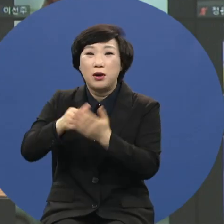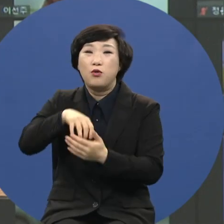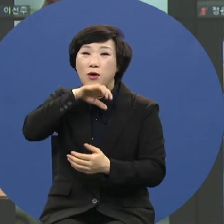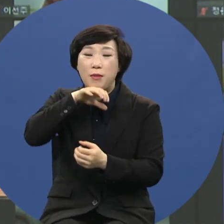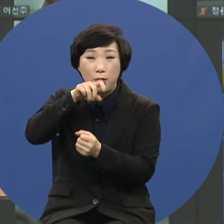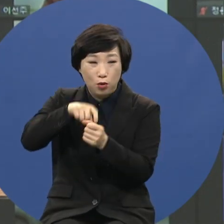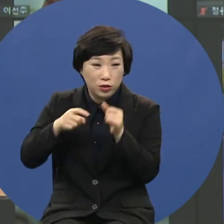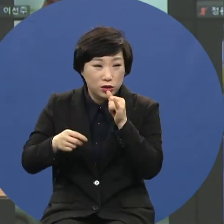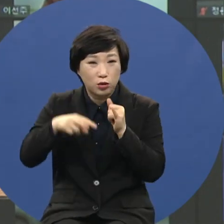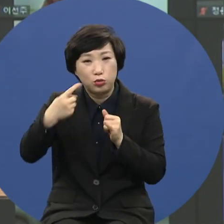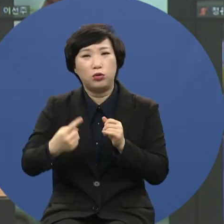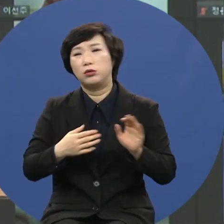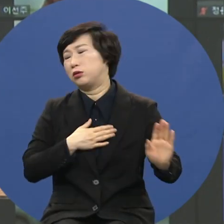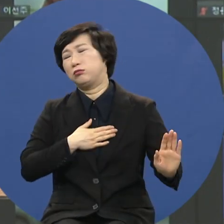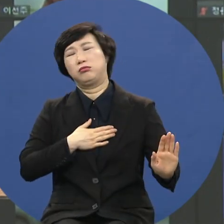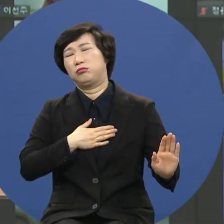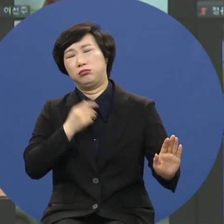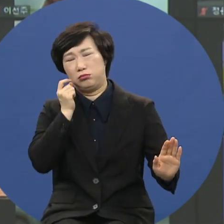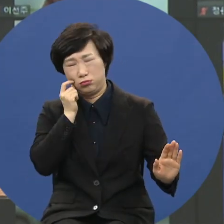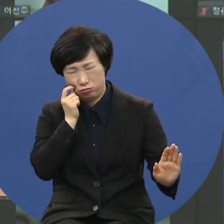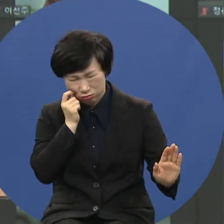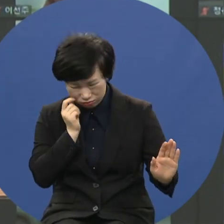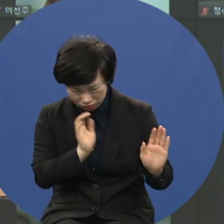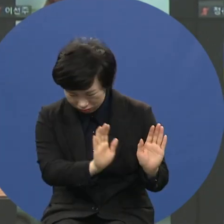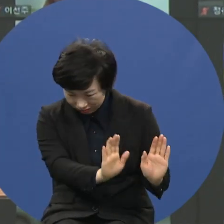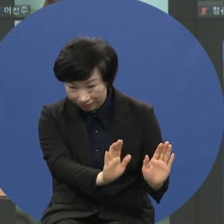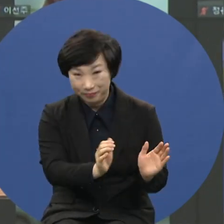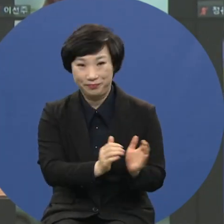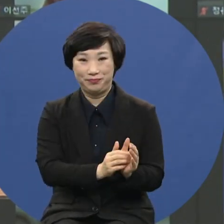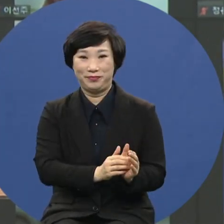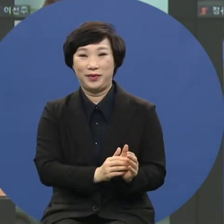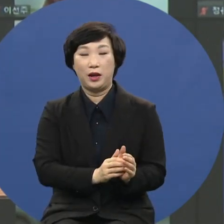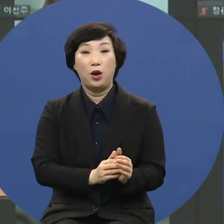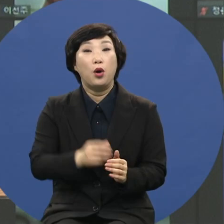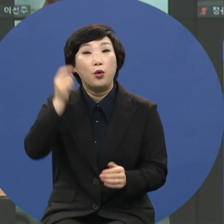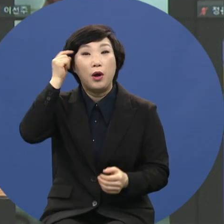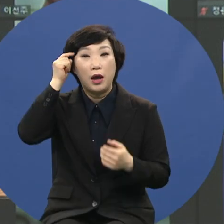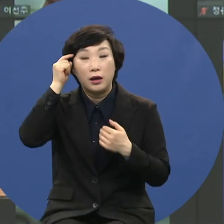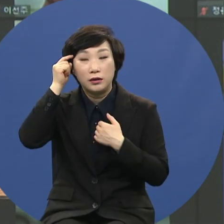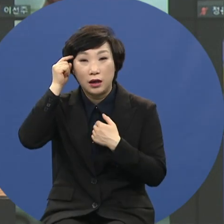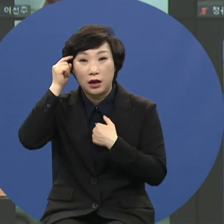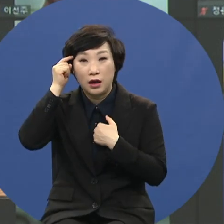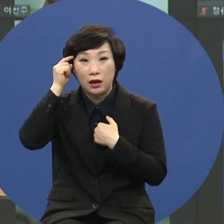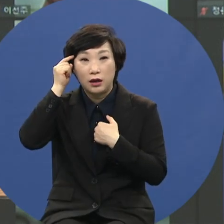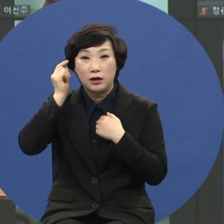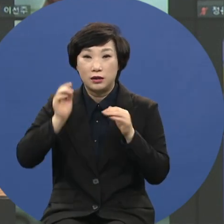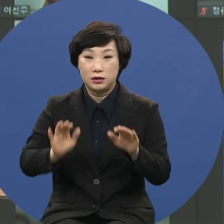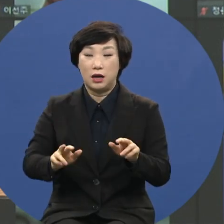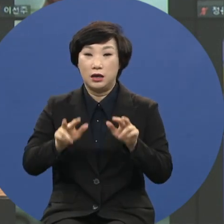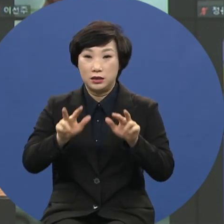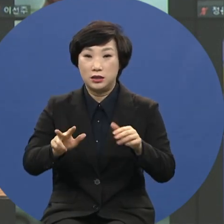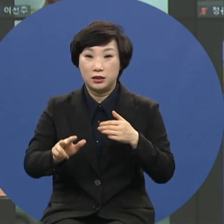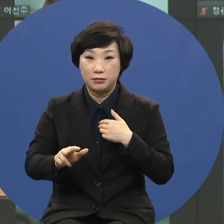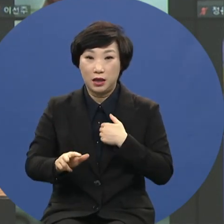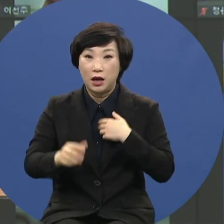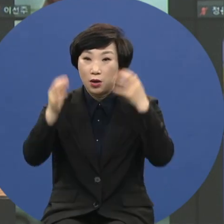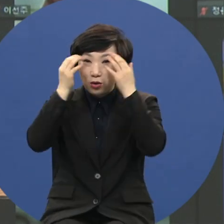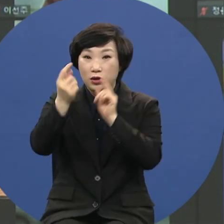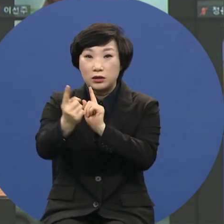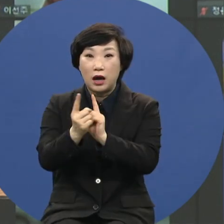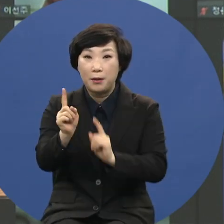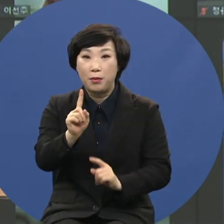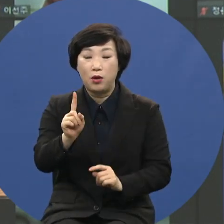할지라도 나는 절대 못한다. 그 이유가 뭐냐? 지금 내가 당하는